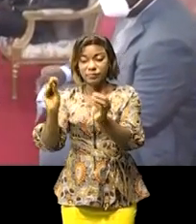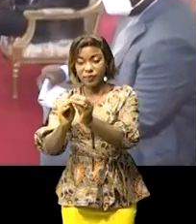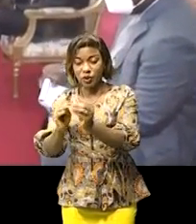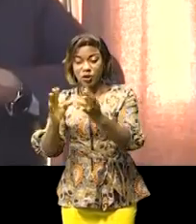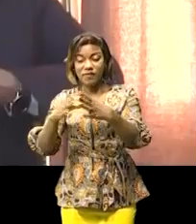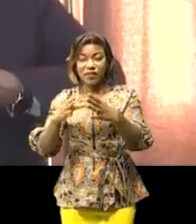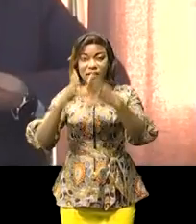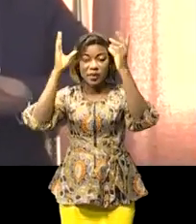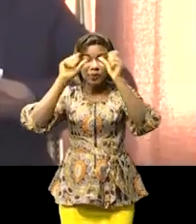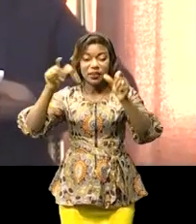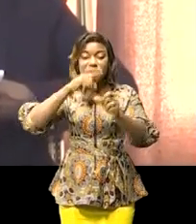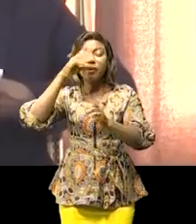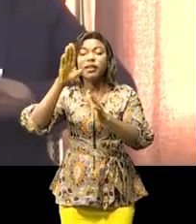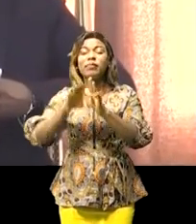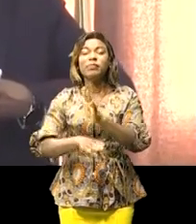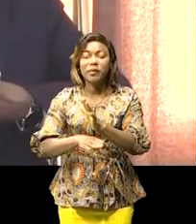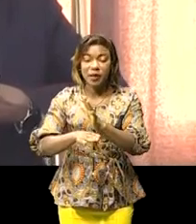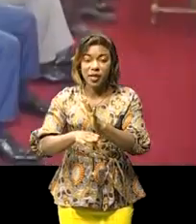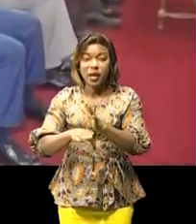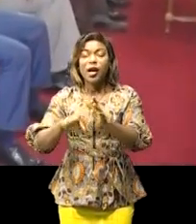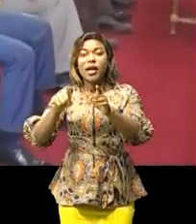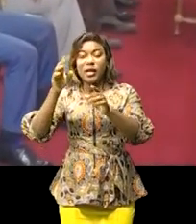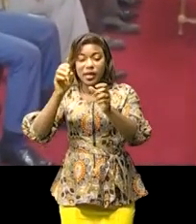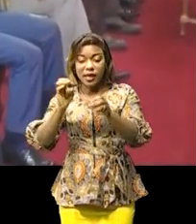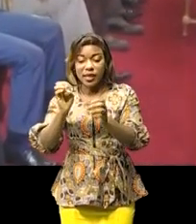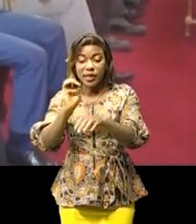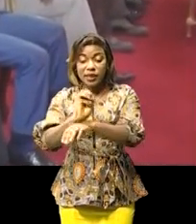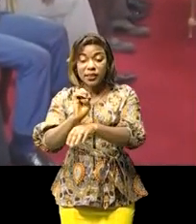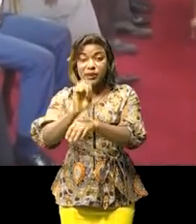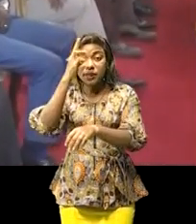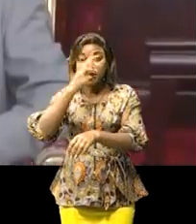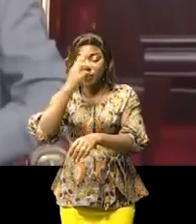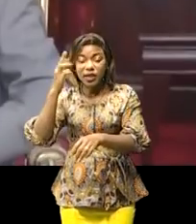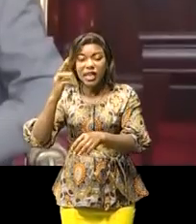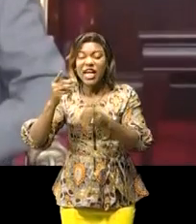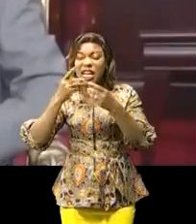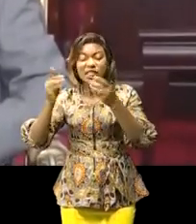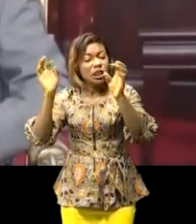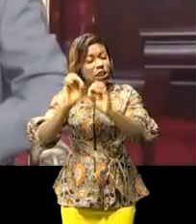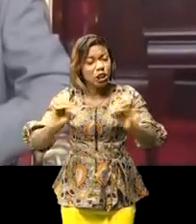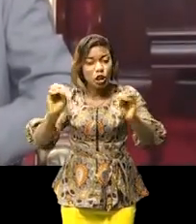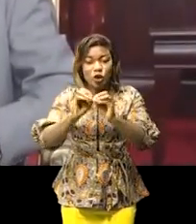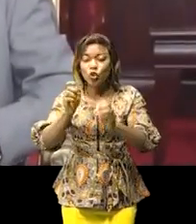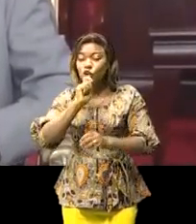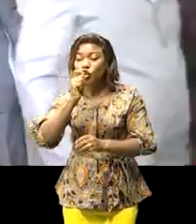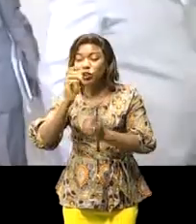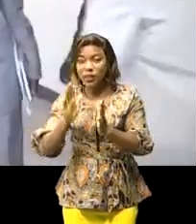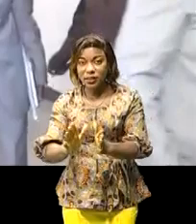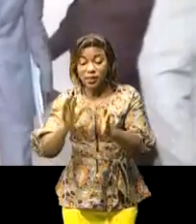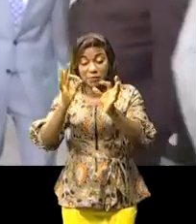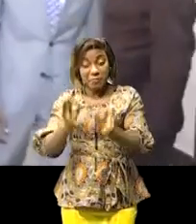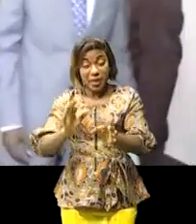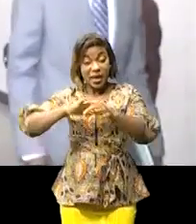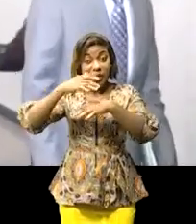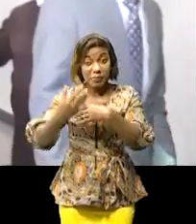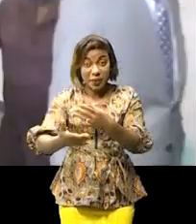le speaker de la chambre basse du Parlement, catholiques et protestants n'ont rien déclaré à la presse. Le prophète Israël Dodo Kamba